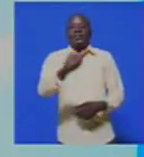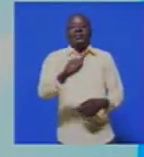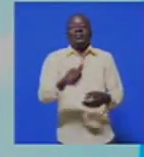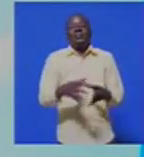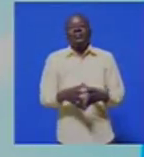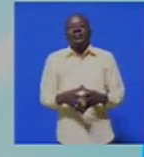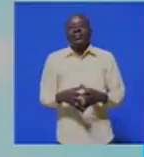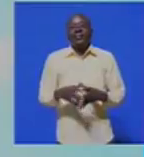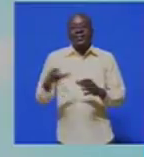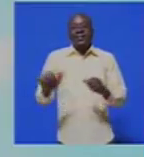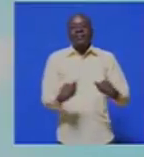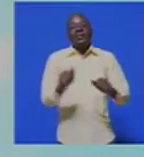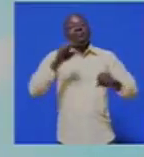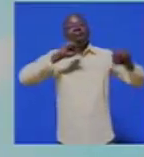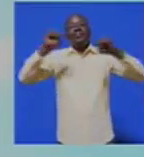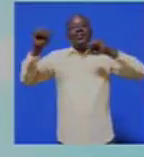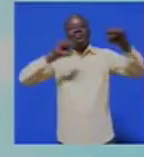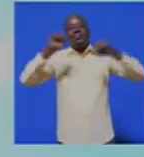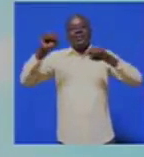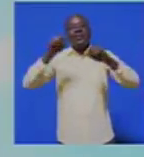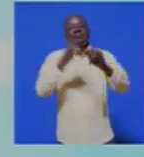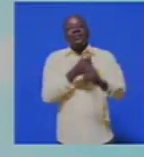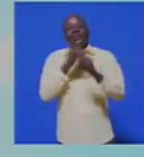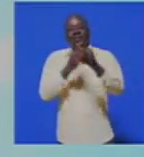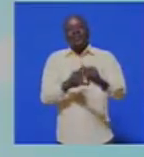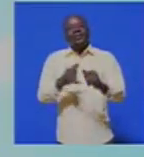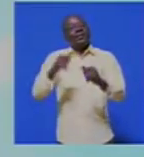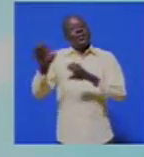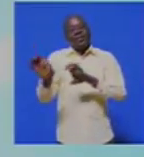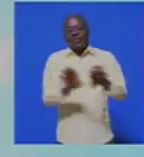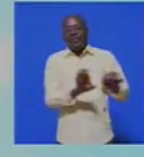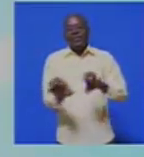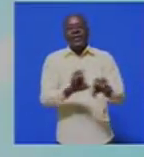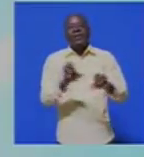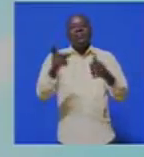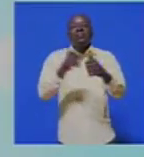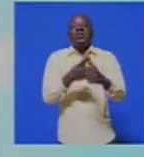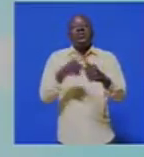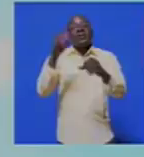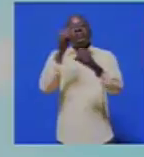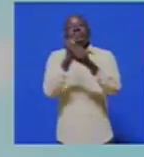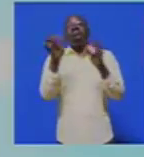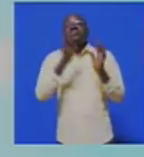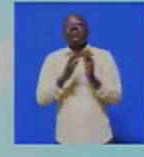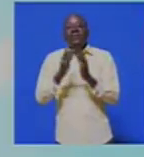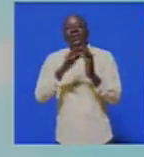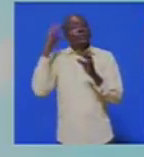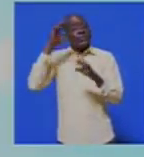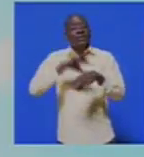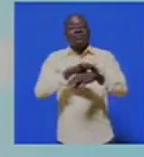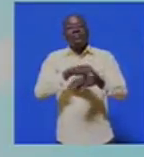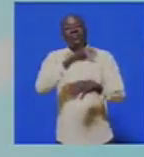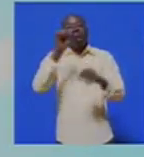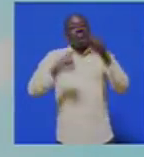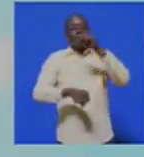En actualité sportive, les étalons juniors ont effectué leur première prise de contact avec la pelouse du stade olympique